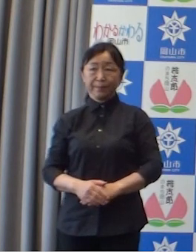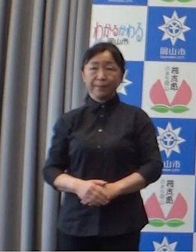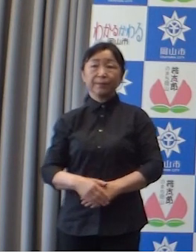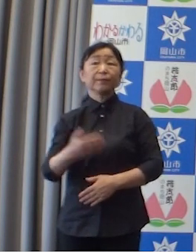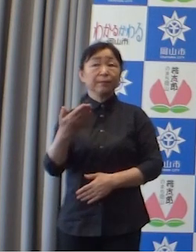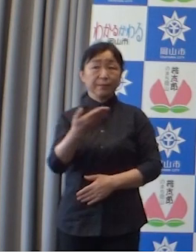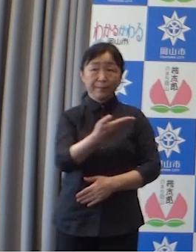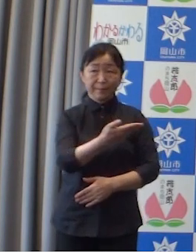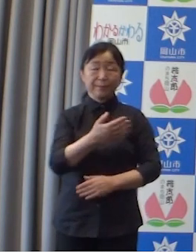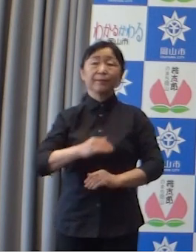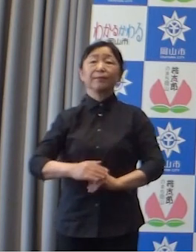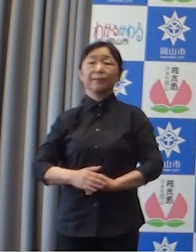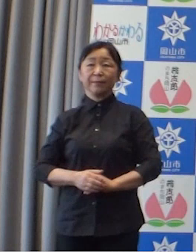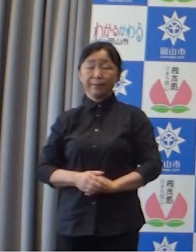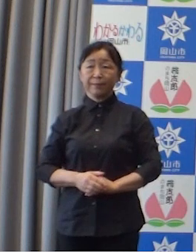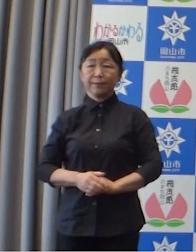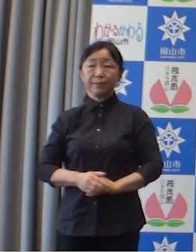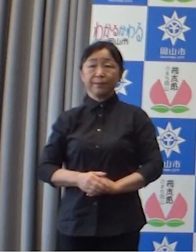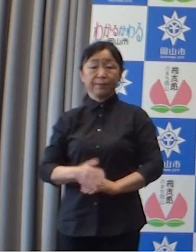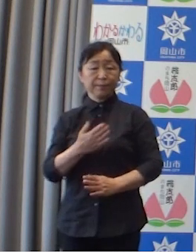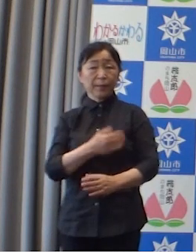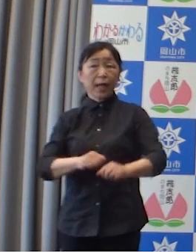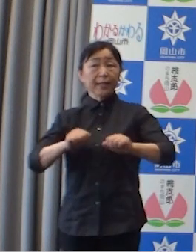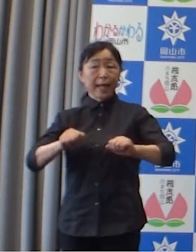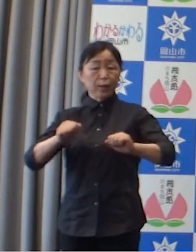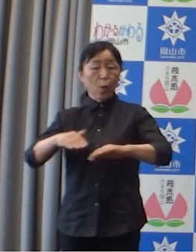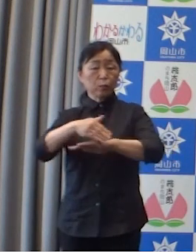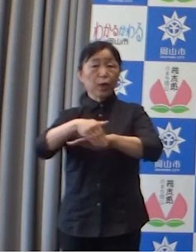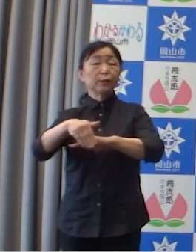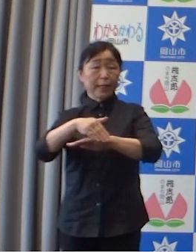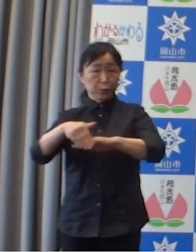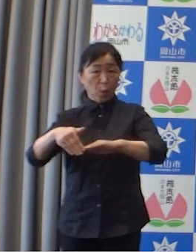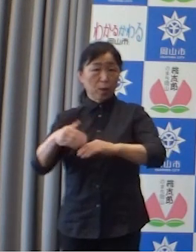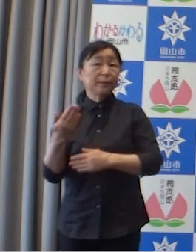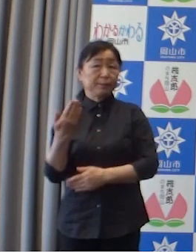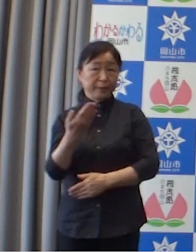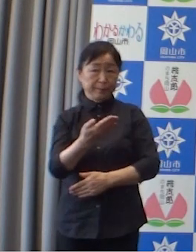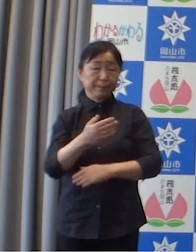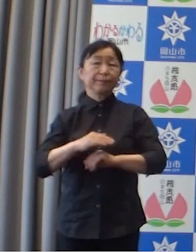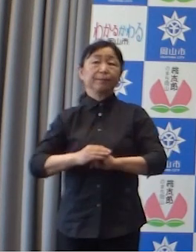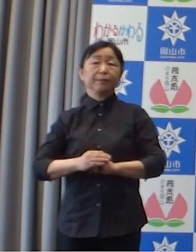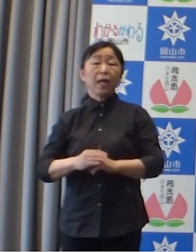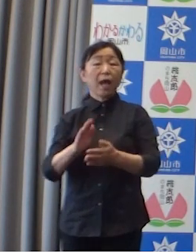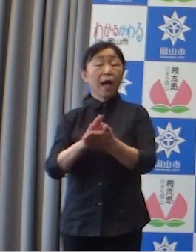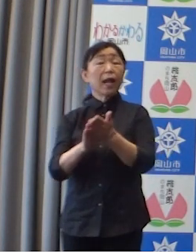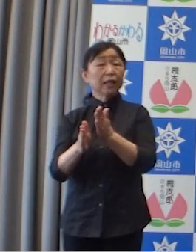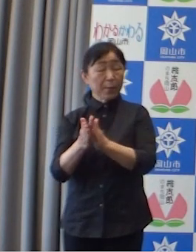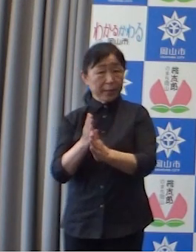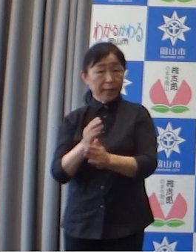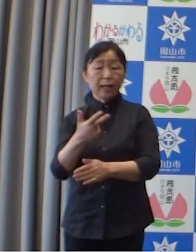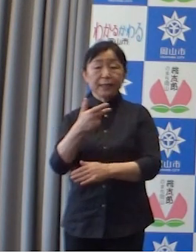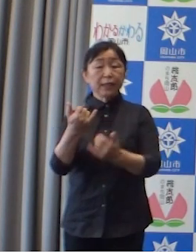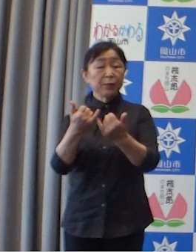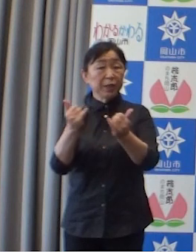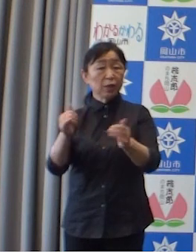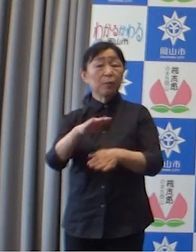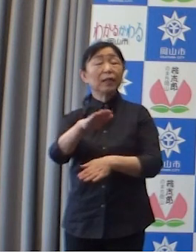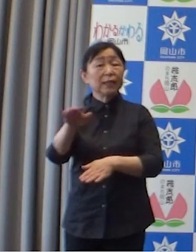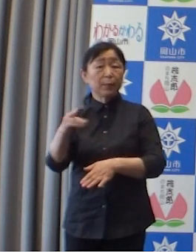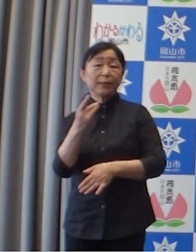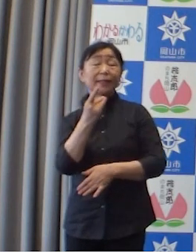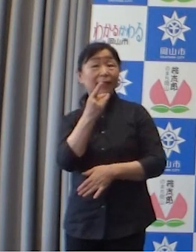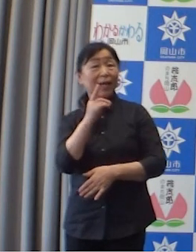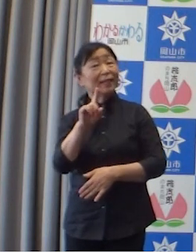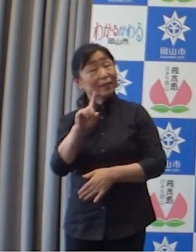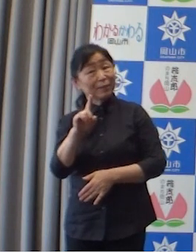SK の北原と申します。 はい、はい、 健康プロジェクトのことなんですけど、うん、改めてどのようなことを市民の皆さんに期待され